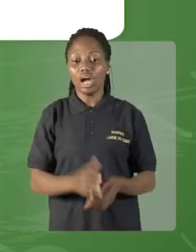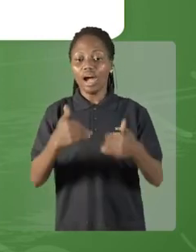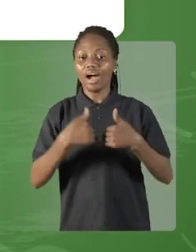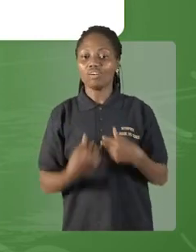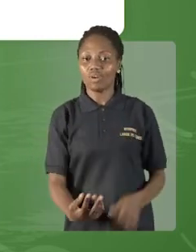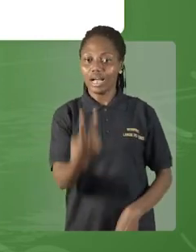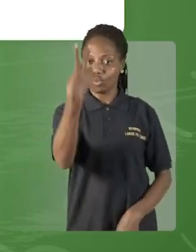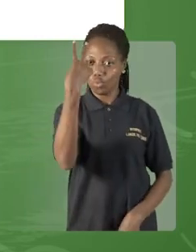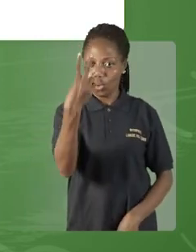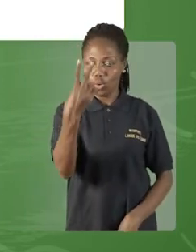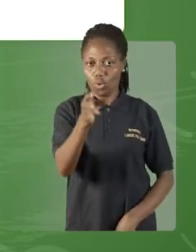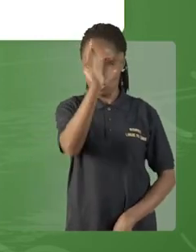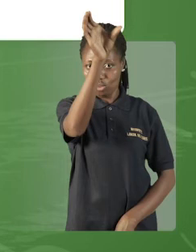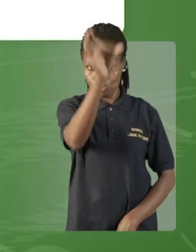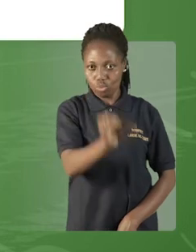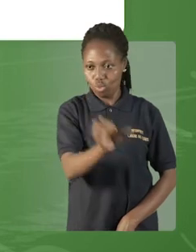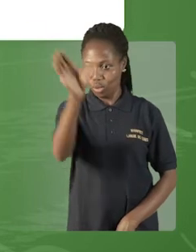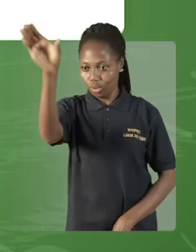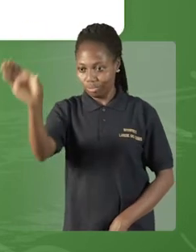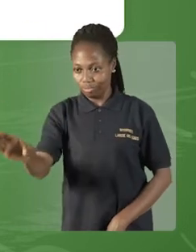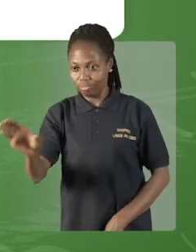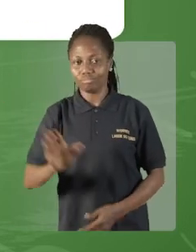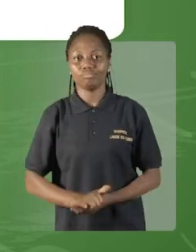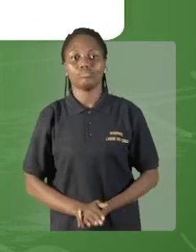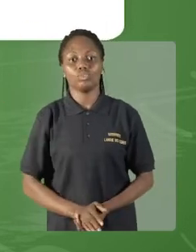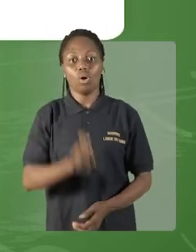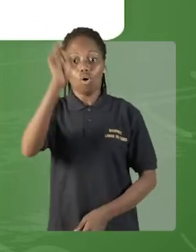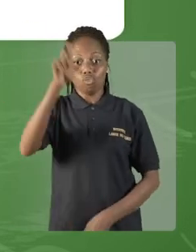Range chacune d'elles dans la colonne qui convient.